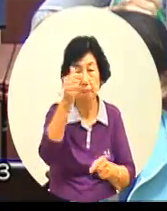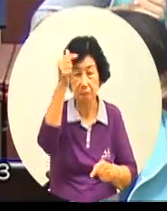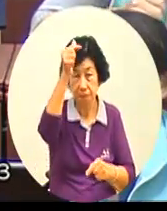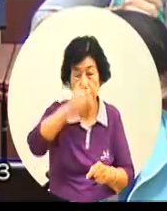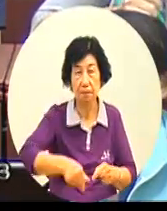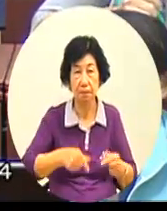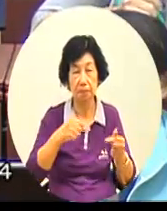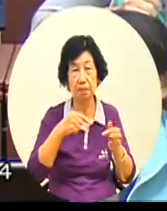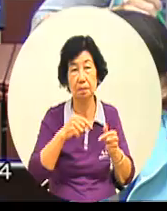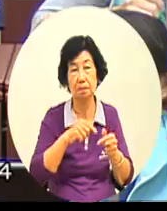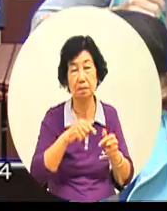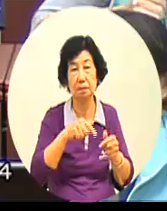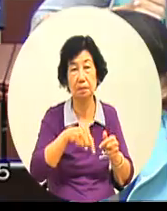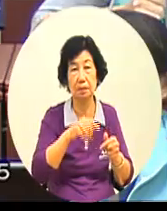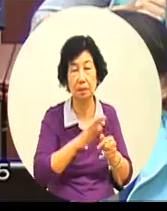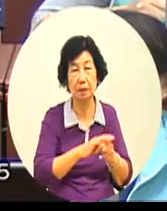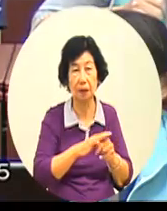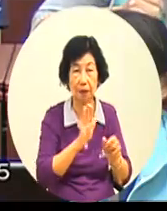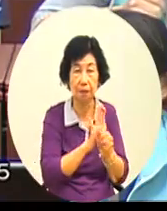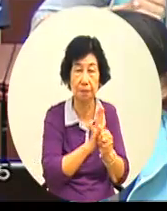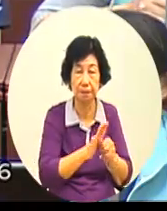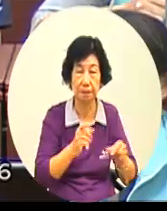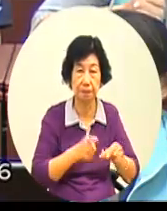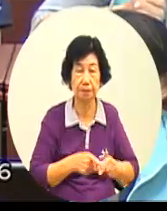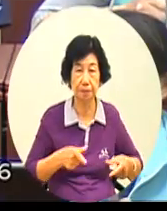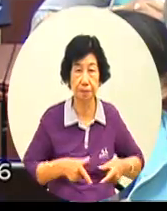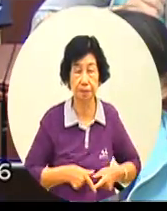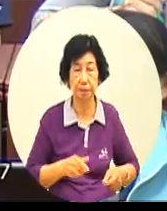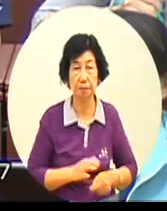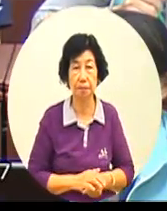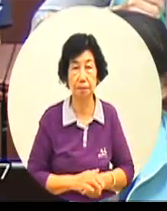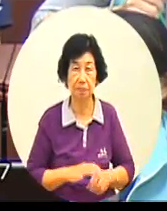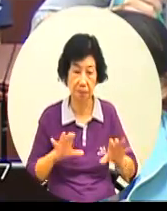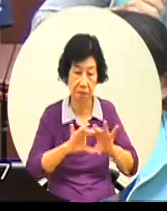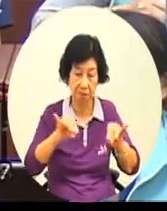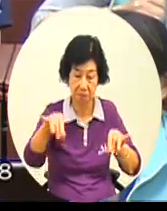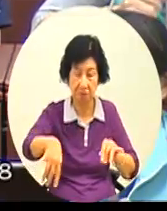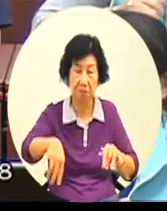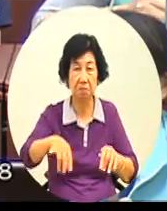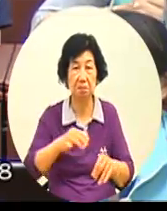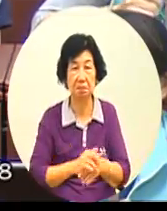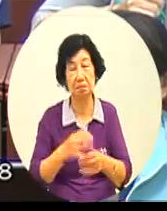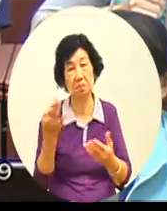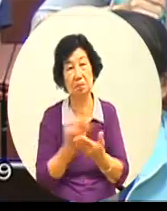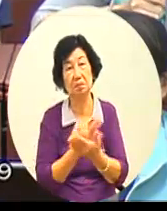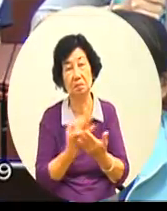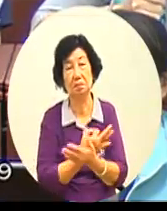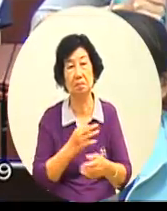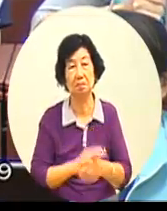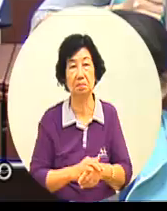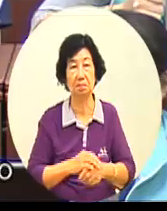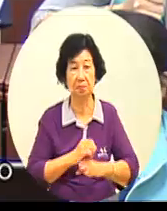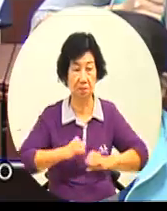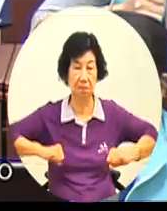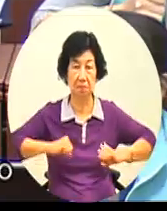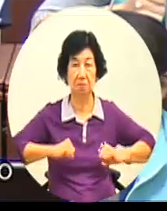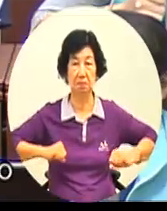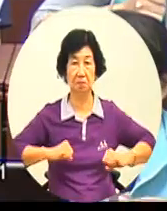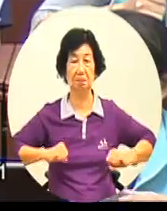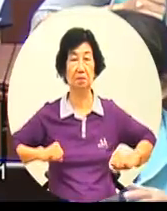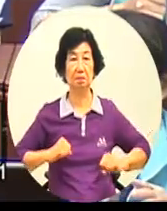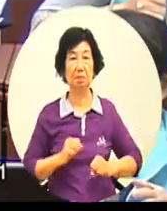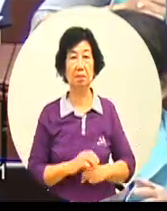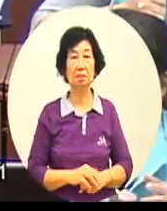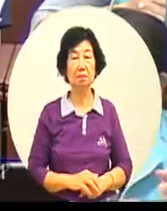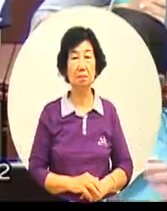我知道了。但是我觉得那个场域好像不够宽敞。不够